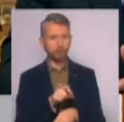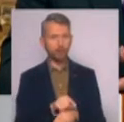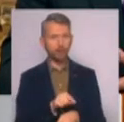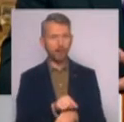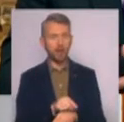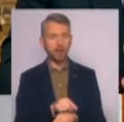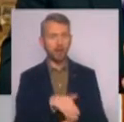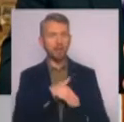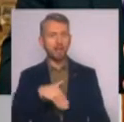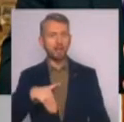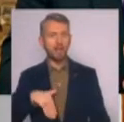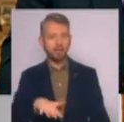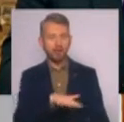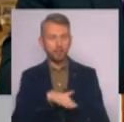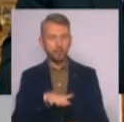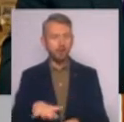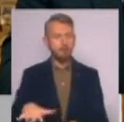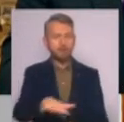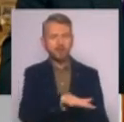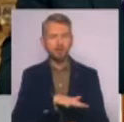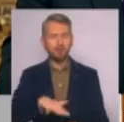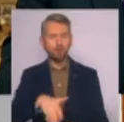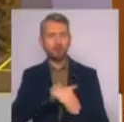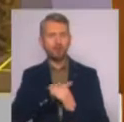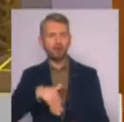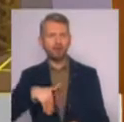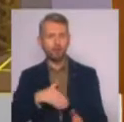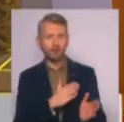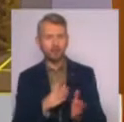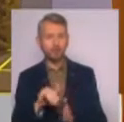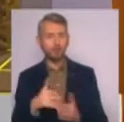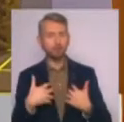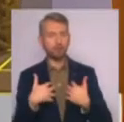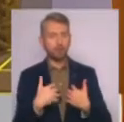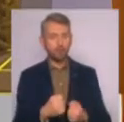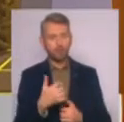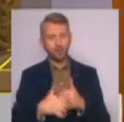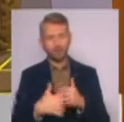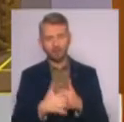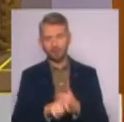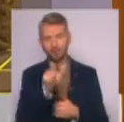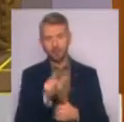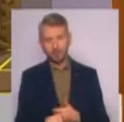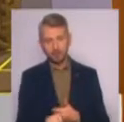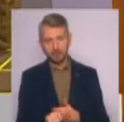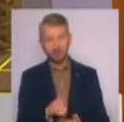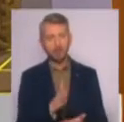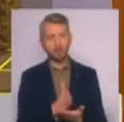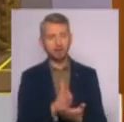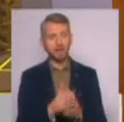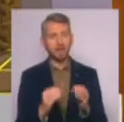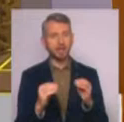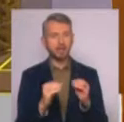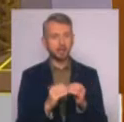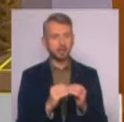площа, площа легеневої системи, легенів у здорової середньостатистичної людини складає